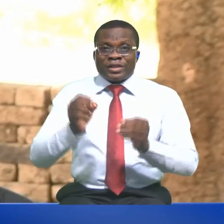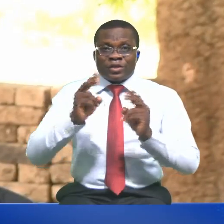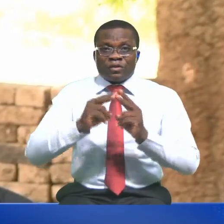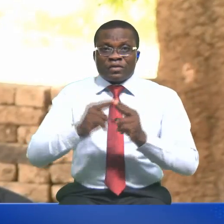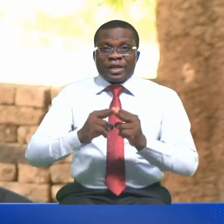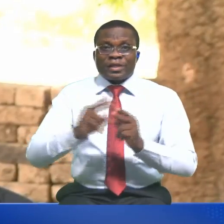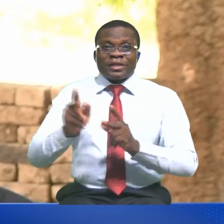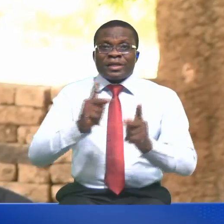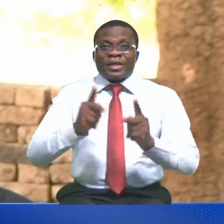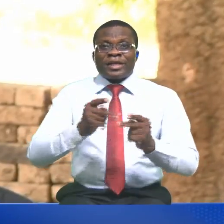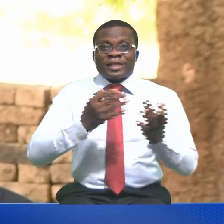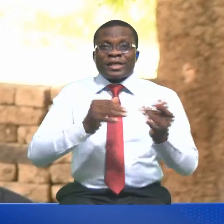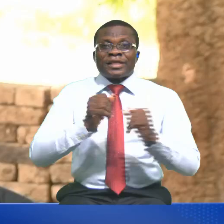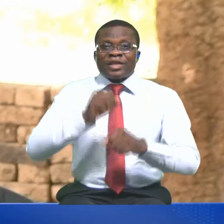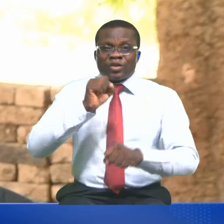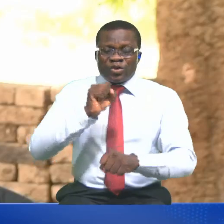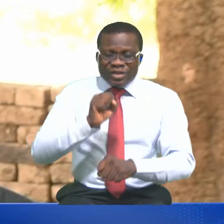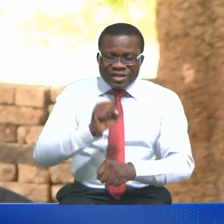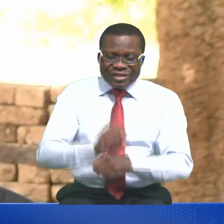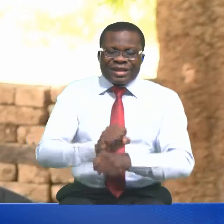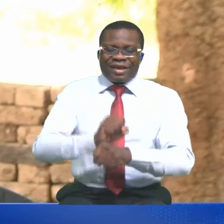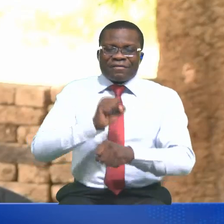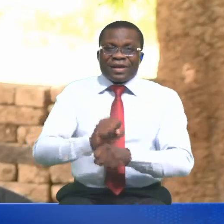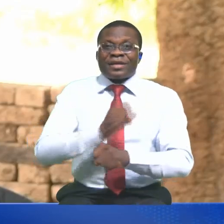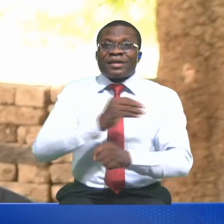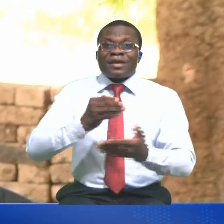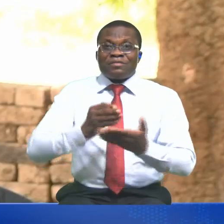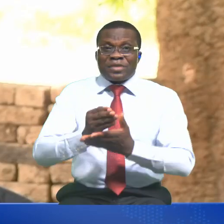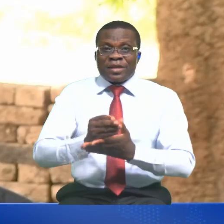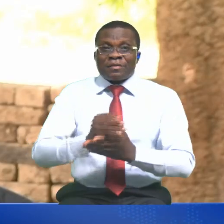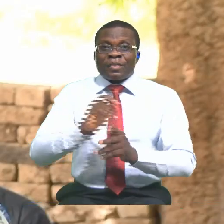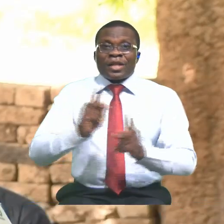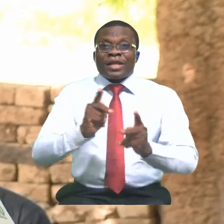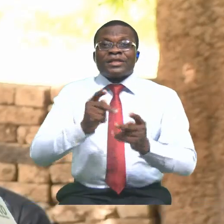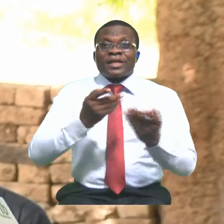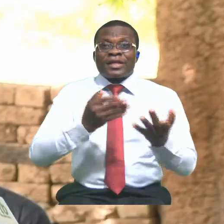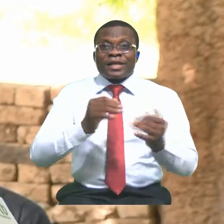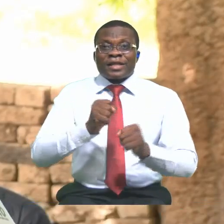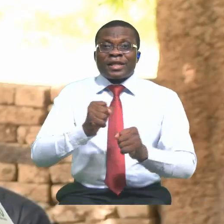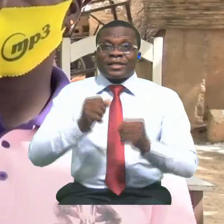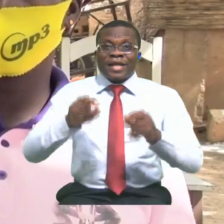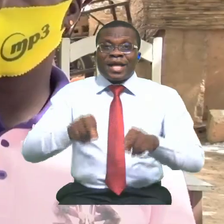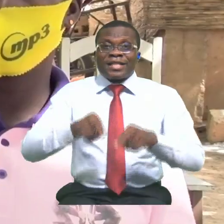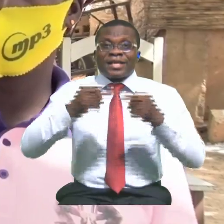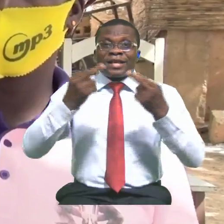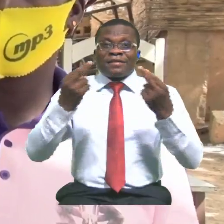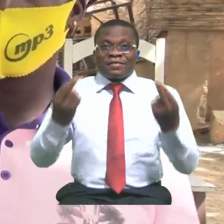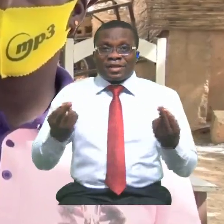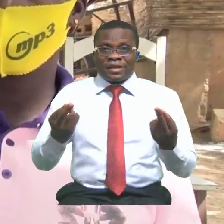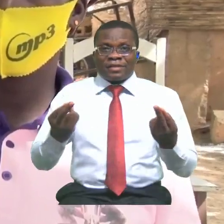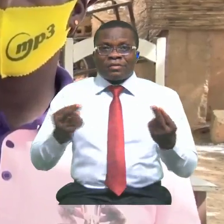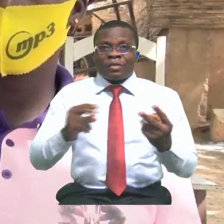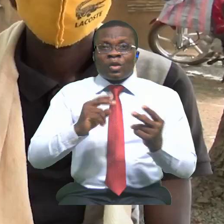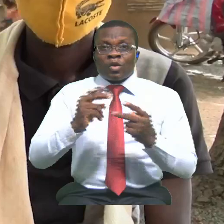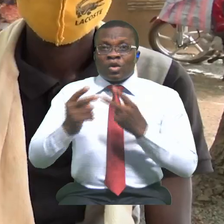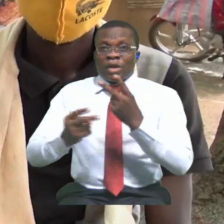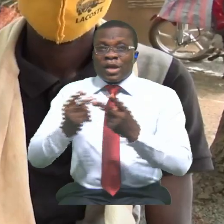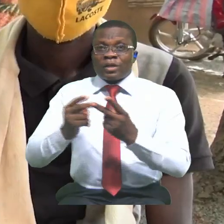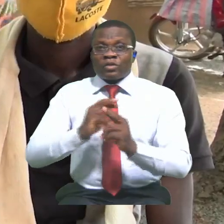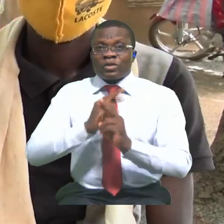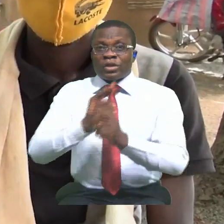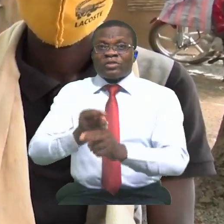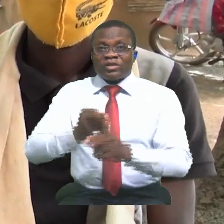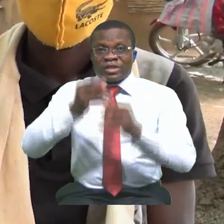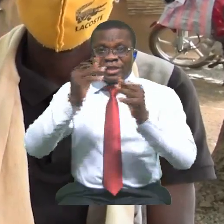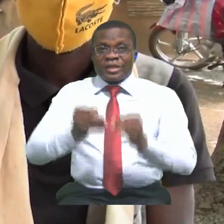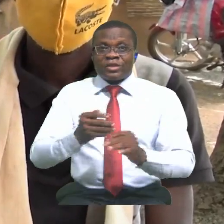gens n'attendent que travailler et bien travailler. Les gens n'attendent qu'à être révélés. En tournée de restitution des décisions